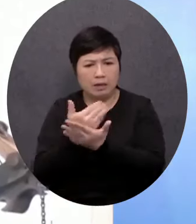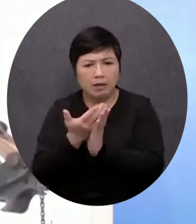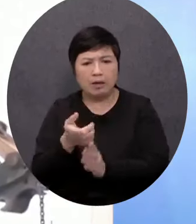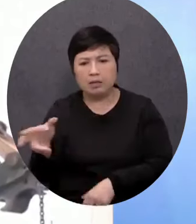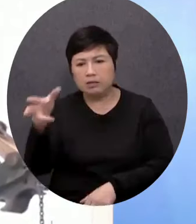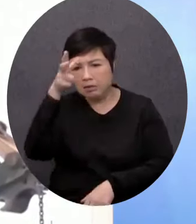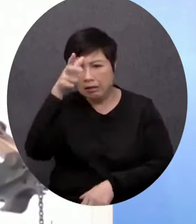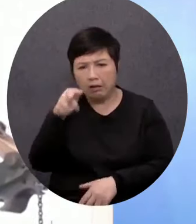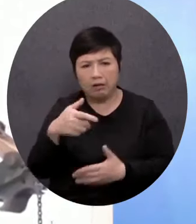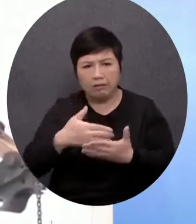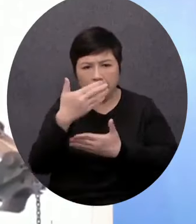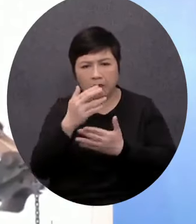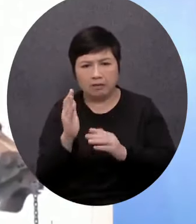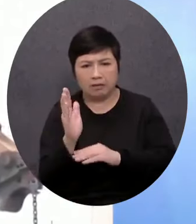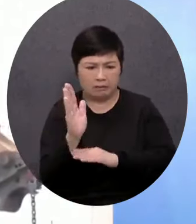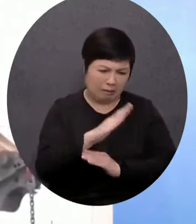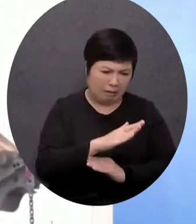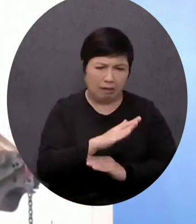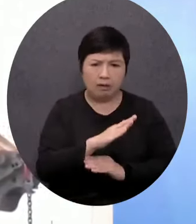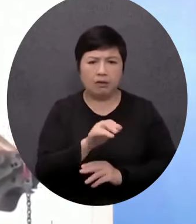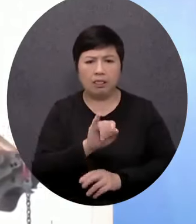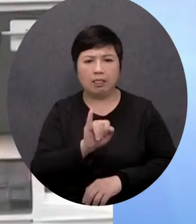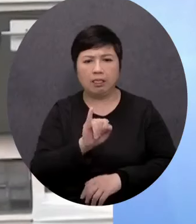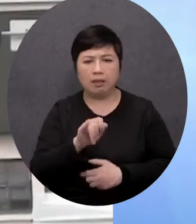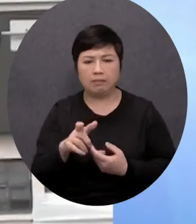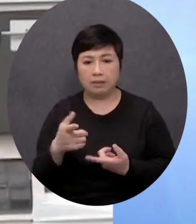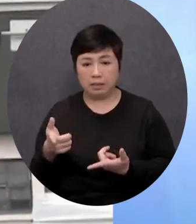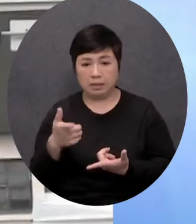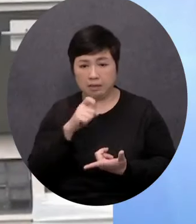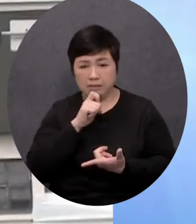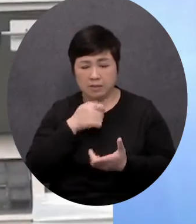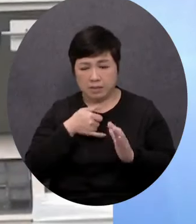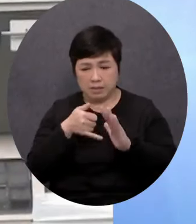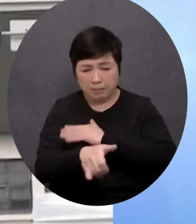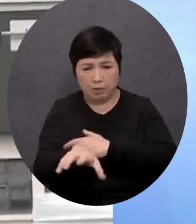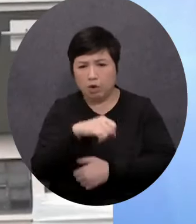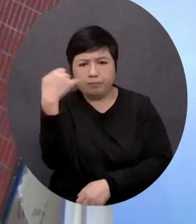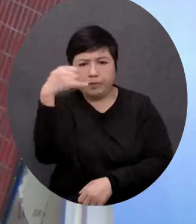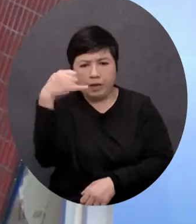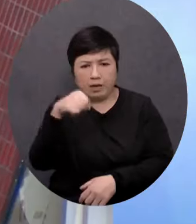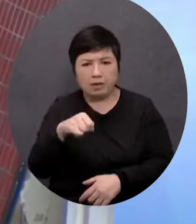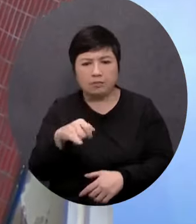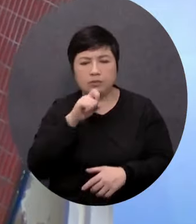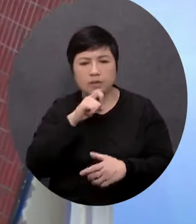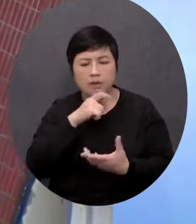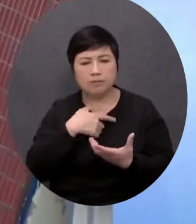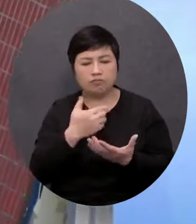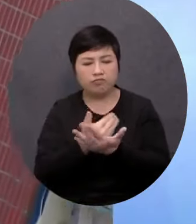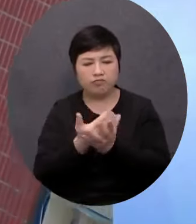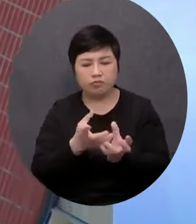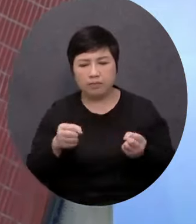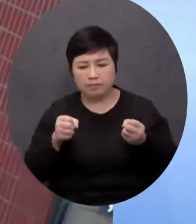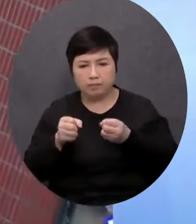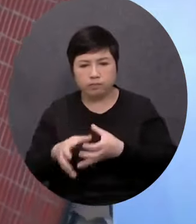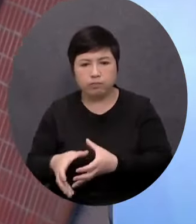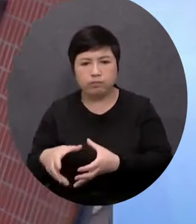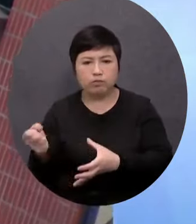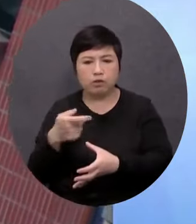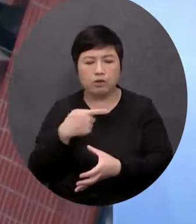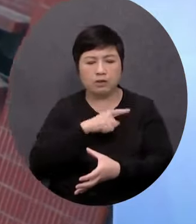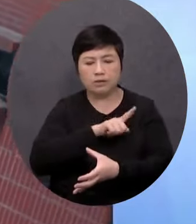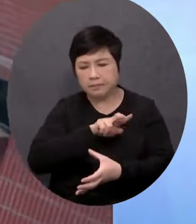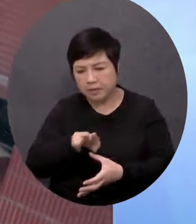当局认为大楼倾斜角度大，禁止受灾户入内拿取物品。 不過會將物品統一集中，再由